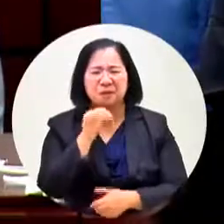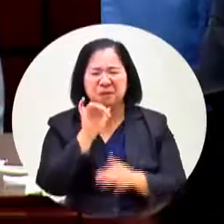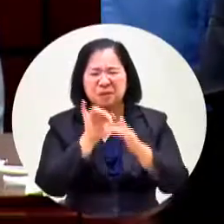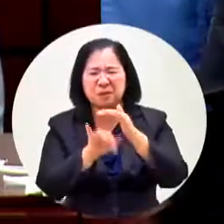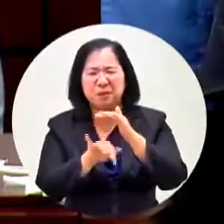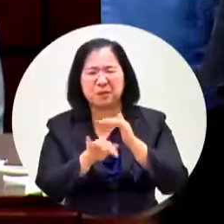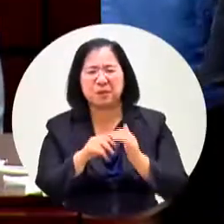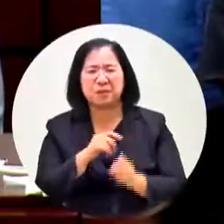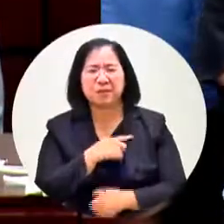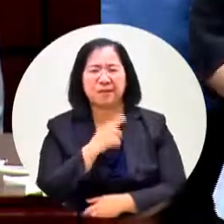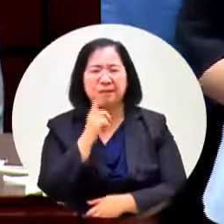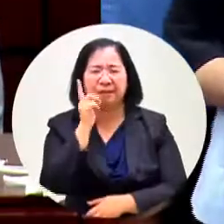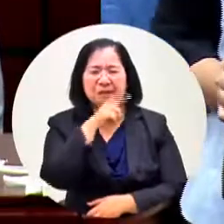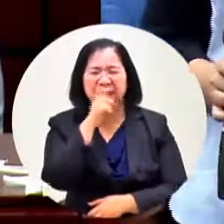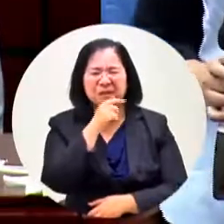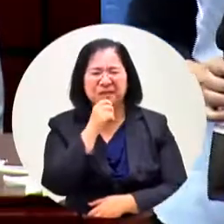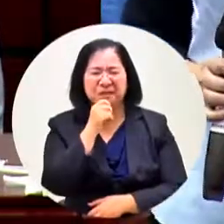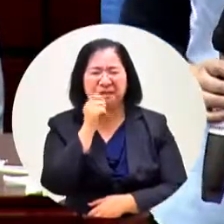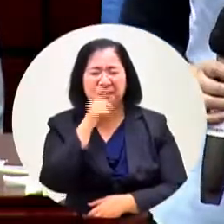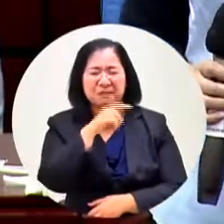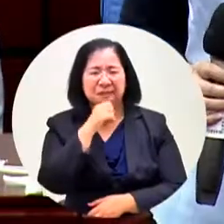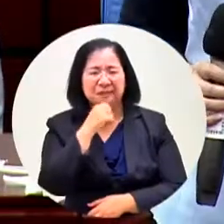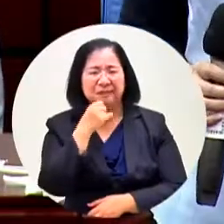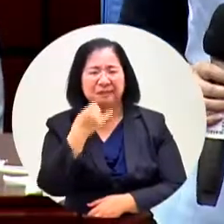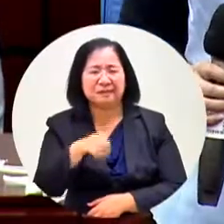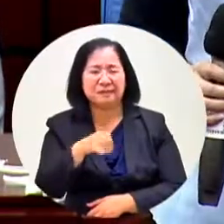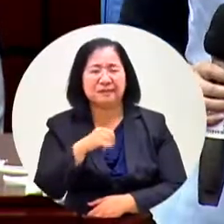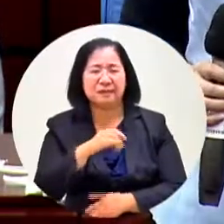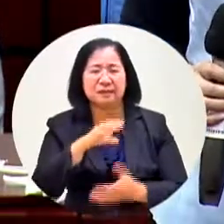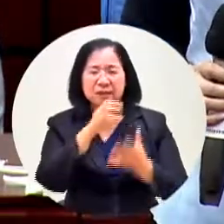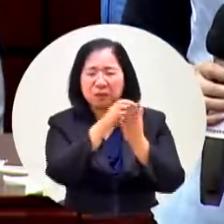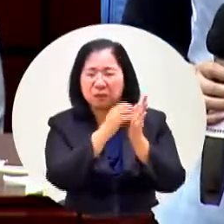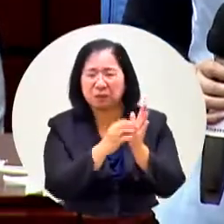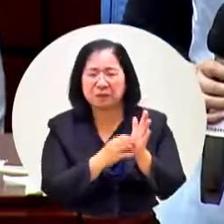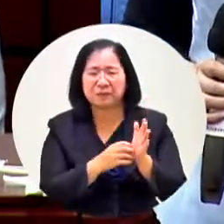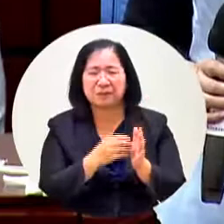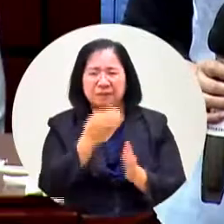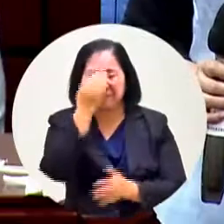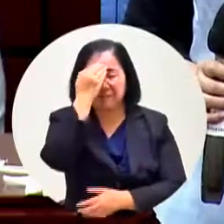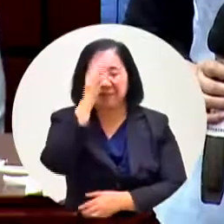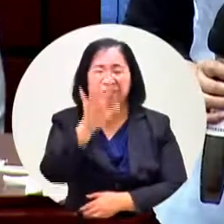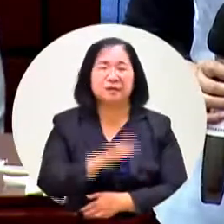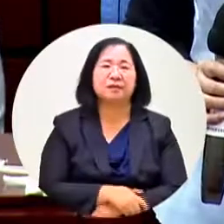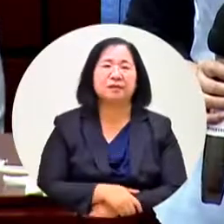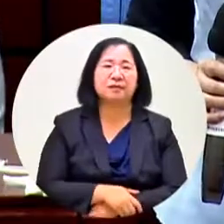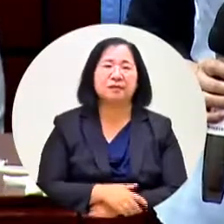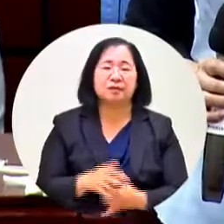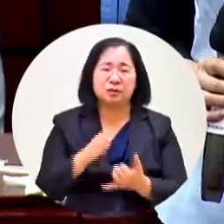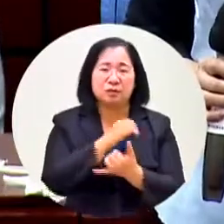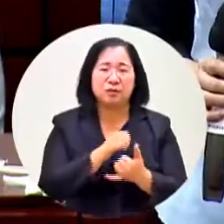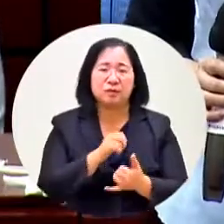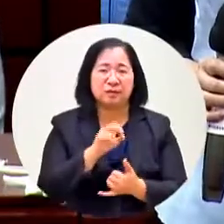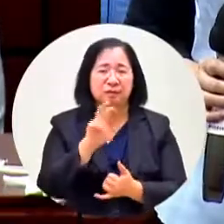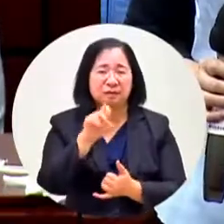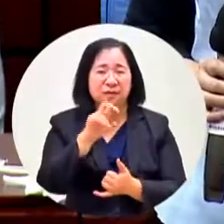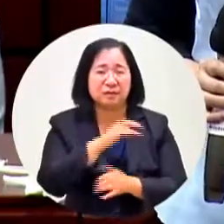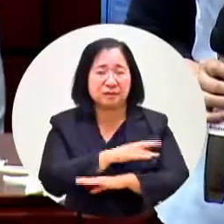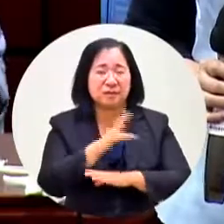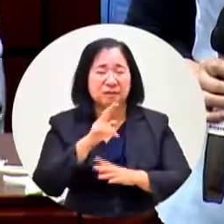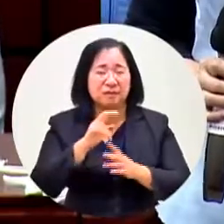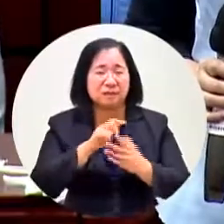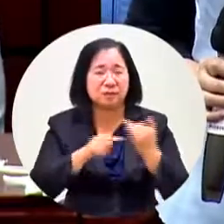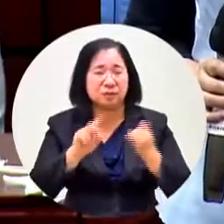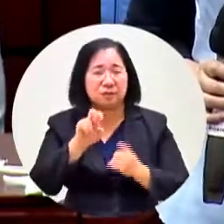理？ 来，市长，简单答了。 谢谢邱议员。现在这个网军啊，在网络